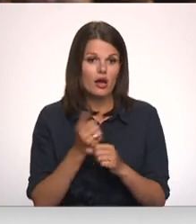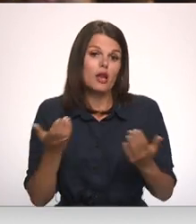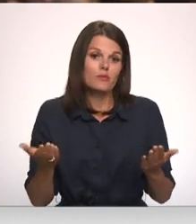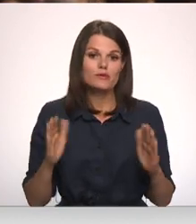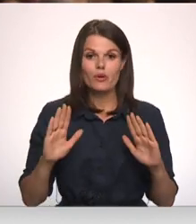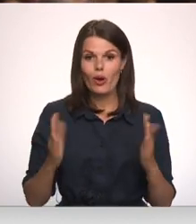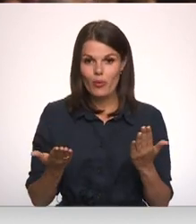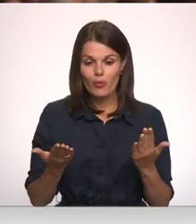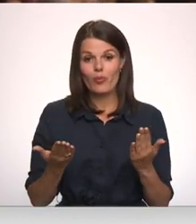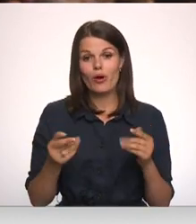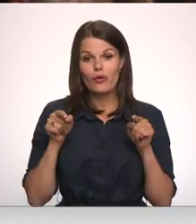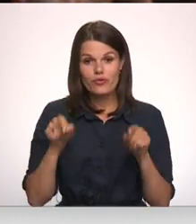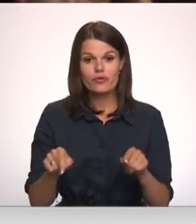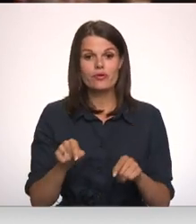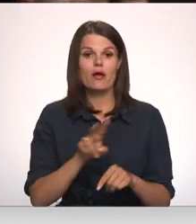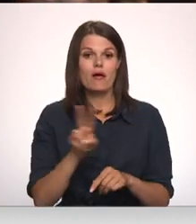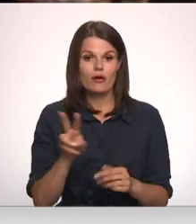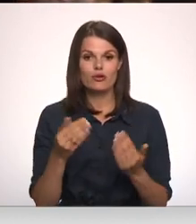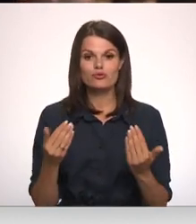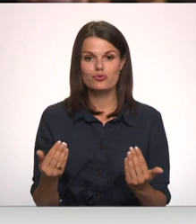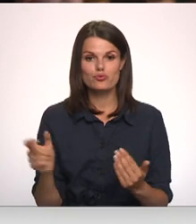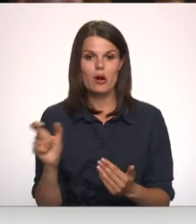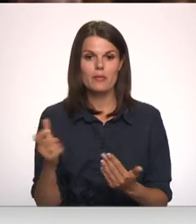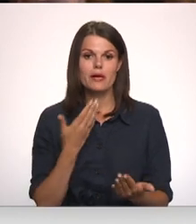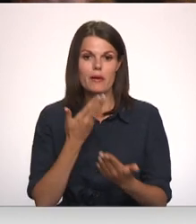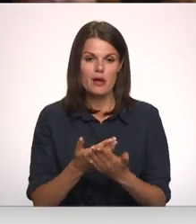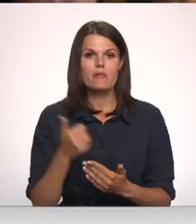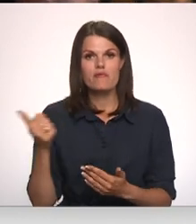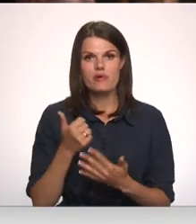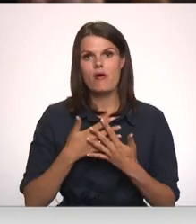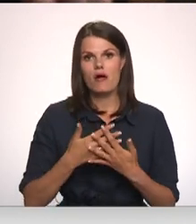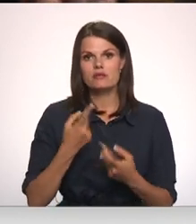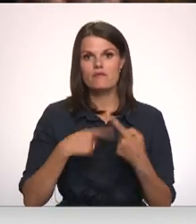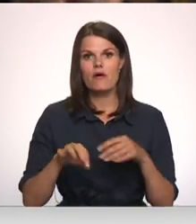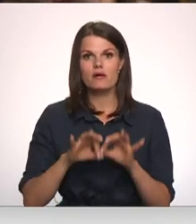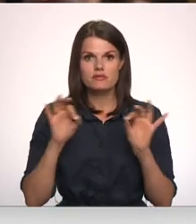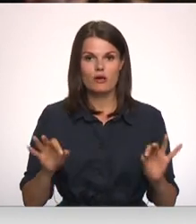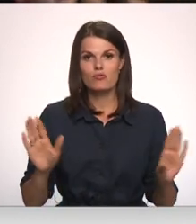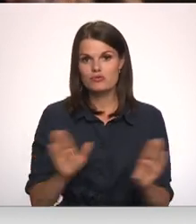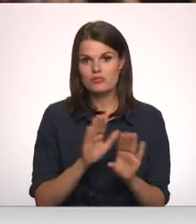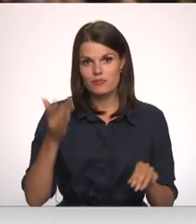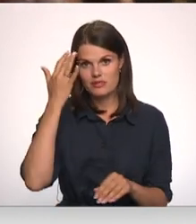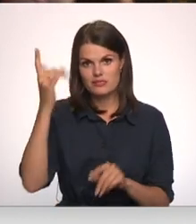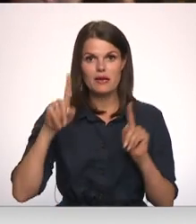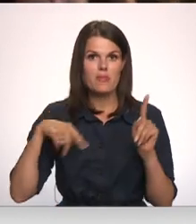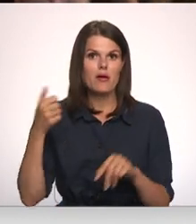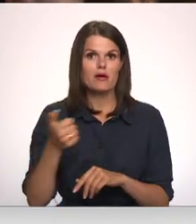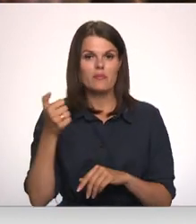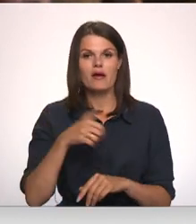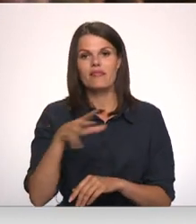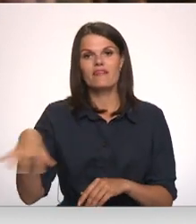bet tas tie, kuri šobrīd ir pieteikušies, viņi aktīvi ir atsākuši dziedāt. Ceru visi nākamgad tikties dziesmu svētkos,